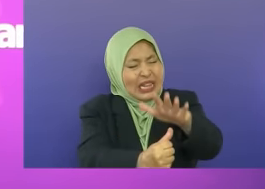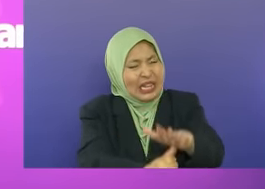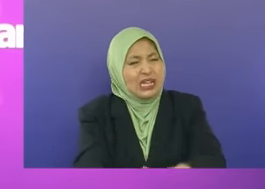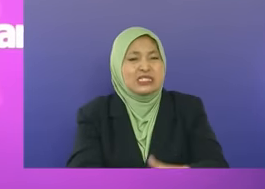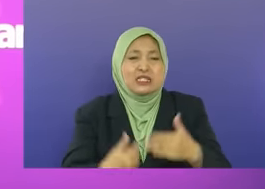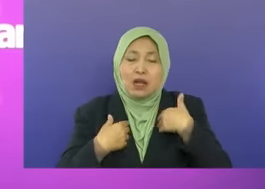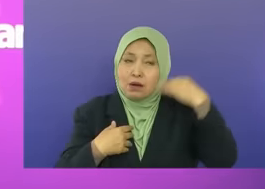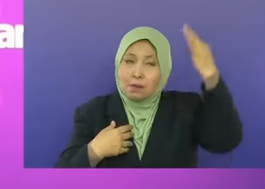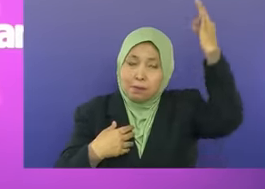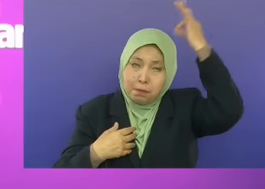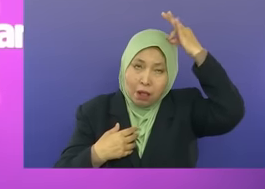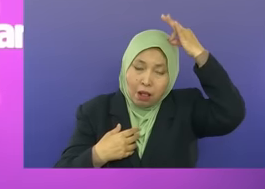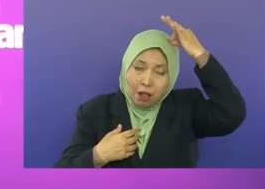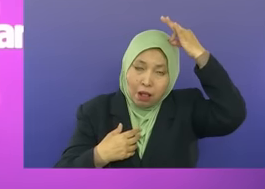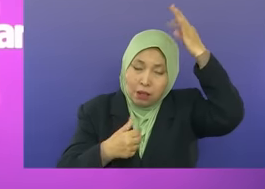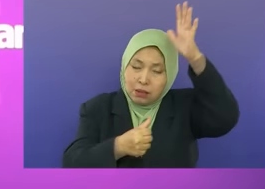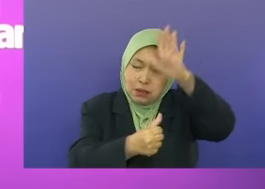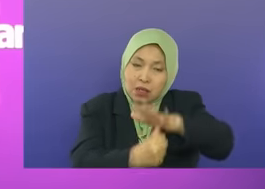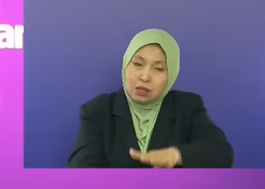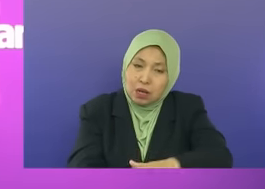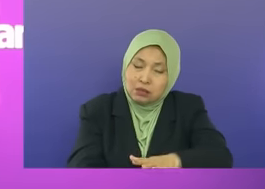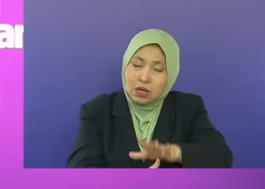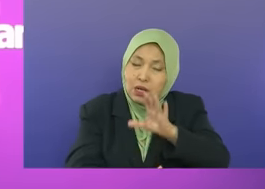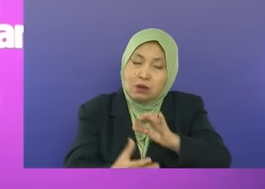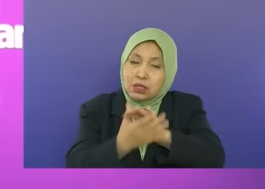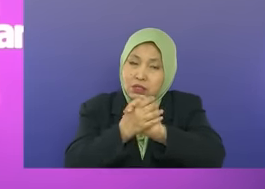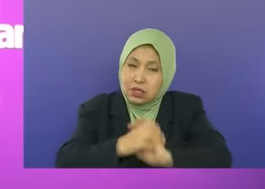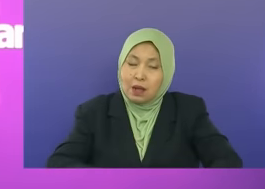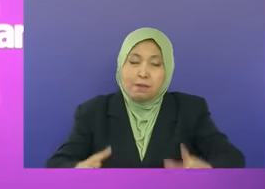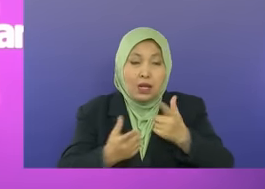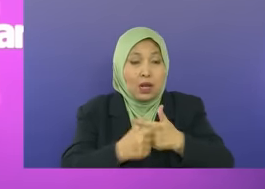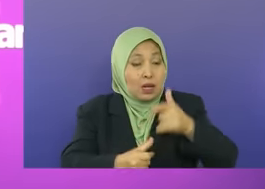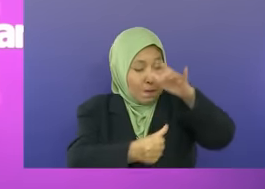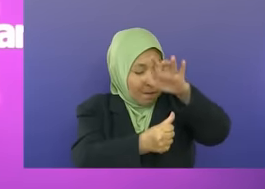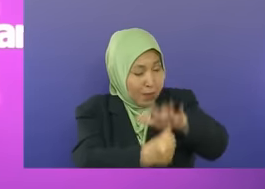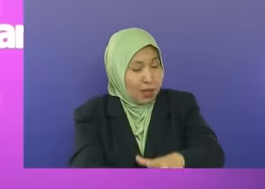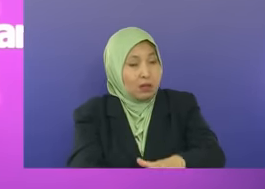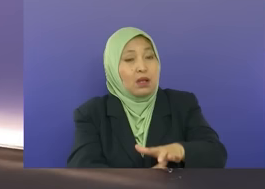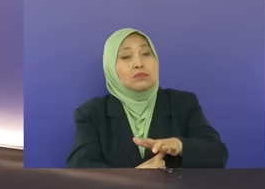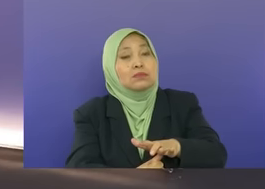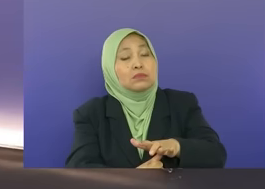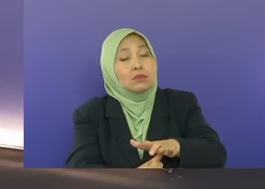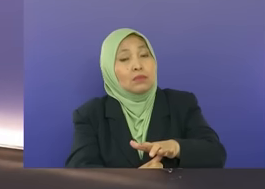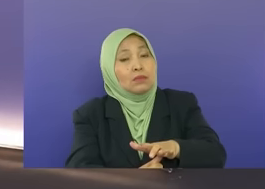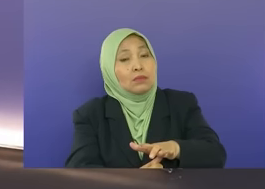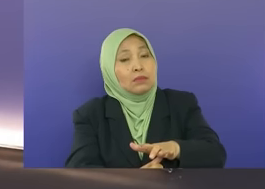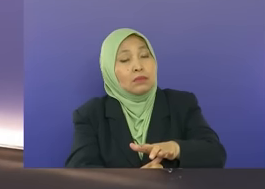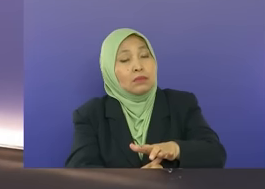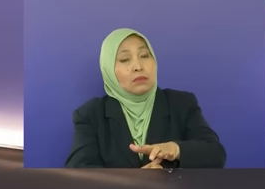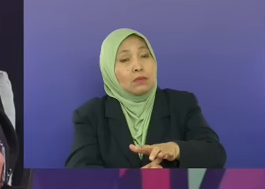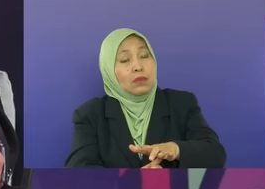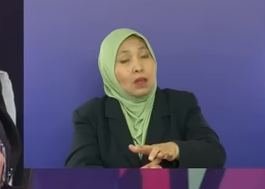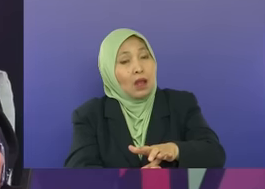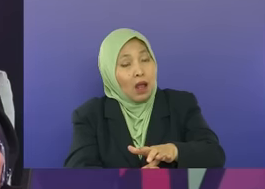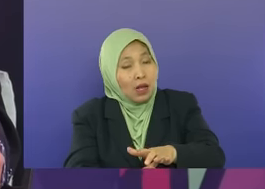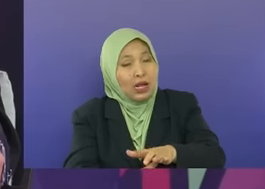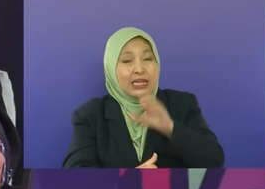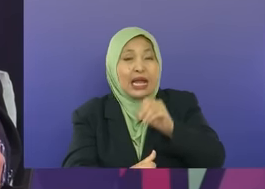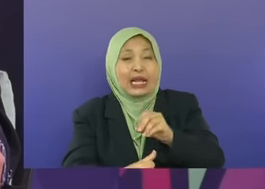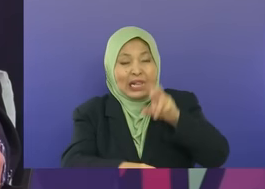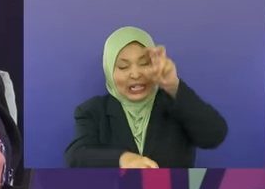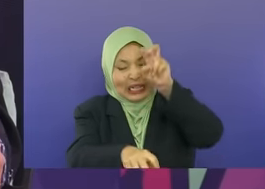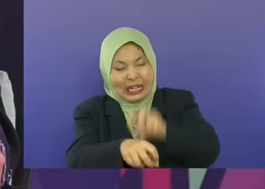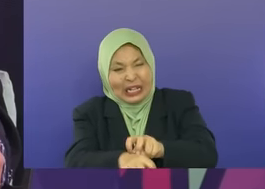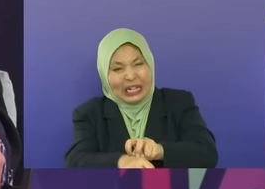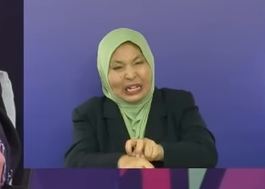ada mindset ditindas dan kalau dia selamat daripada penindasan dia apa istilahnya gigit balik nah dia punya